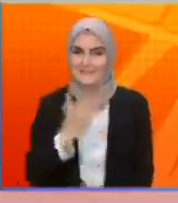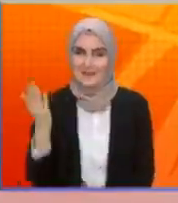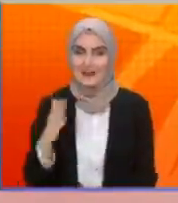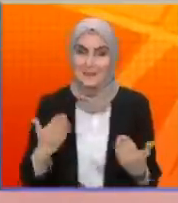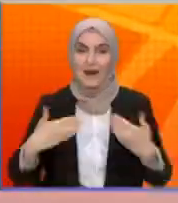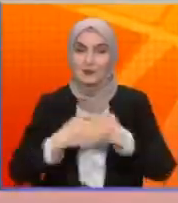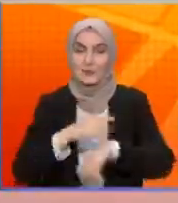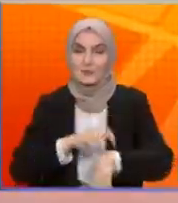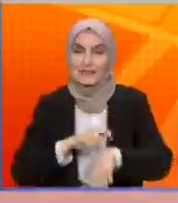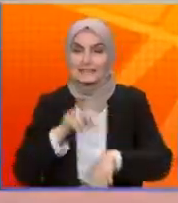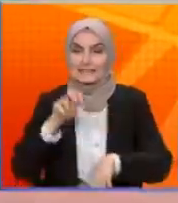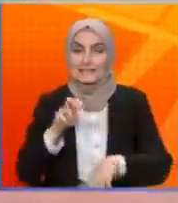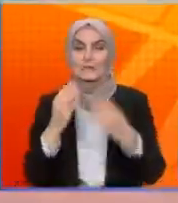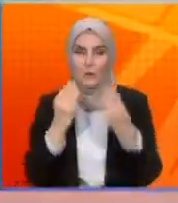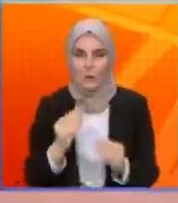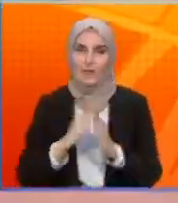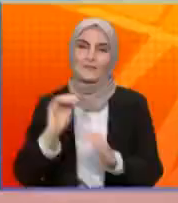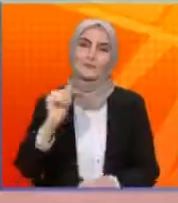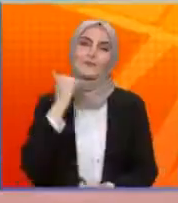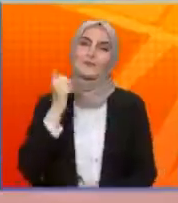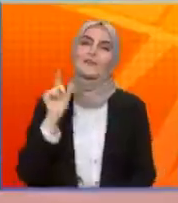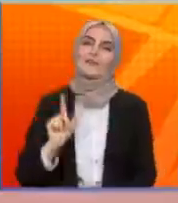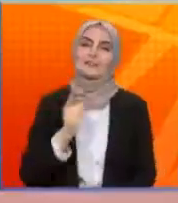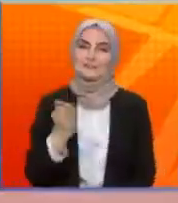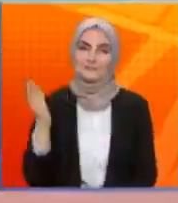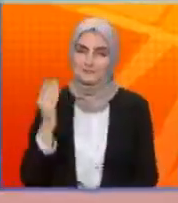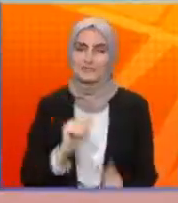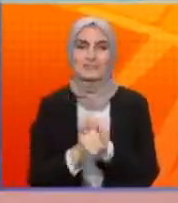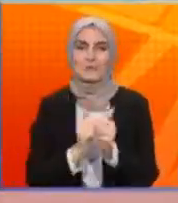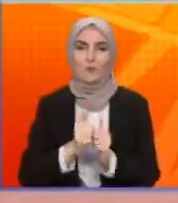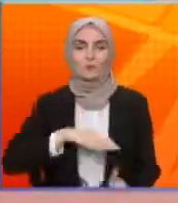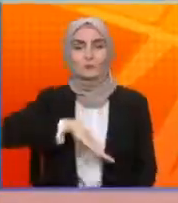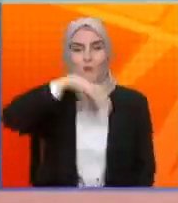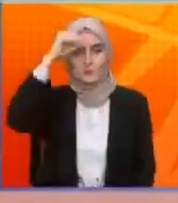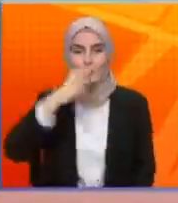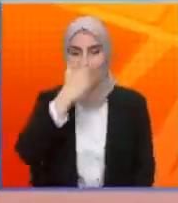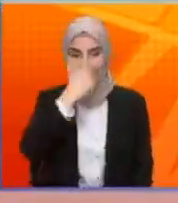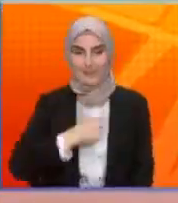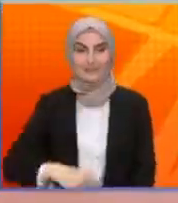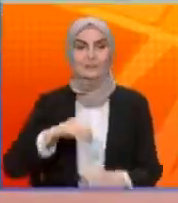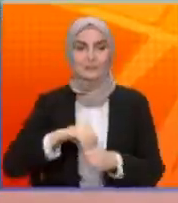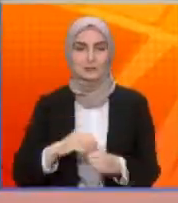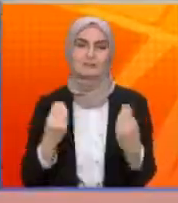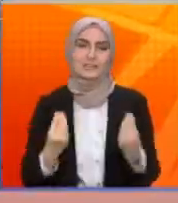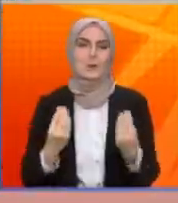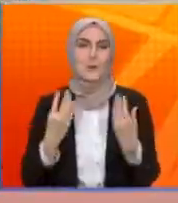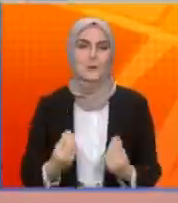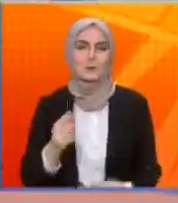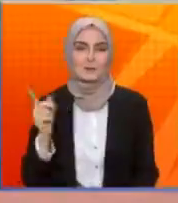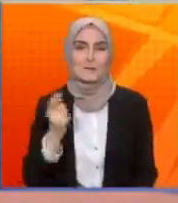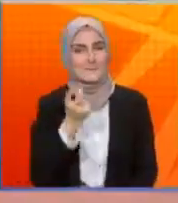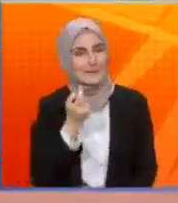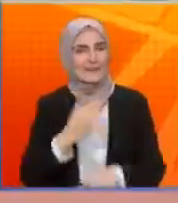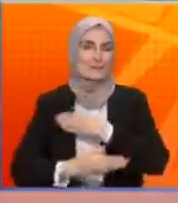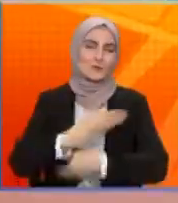8'i gösterdiğinde hepsi evine dönmek zorunda. Bu spor hem ruhlarına hem de bedenlerine oldukça iyi geldi. Tabii biraz da yoruldular ama